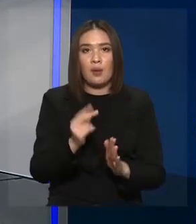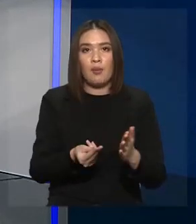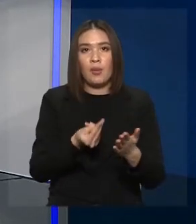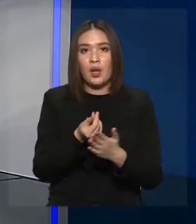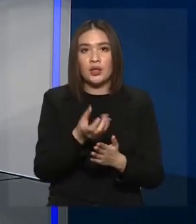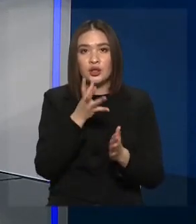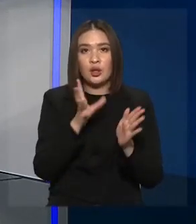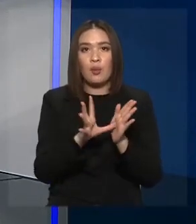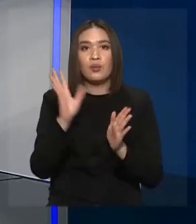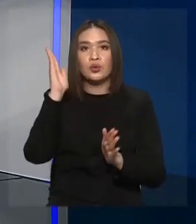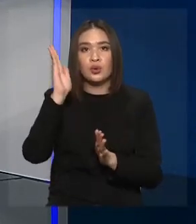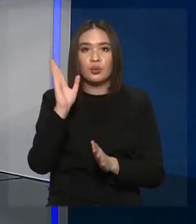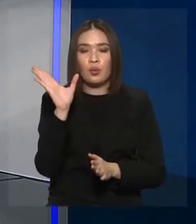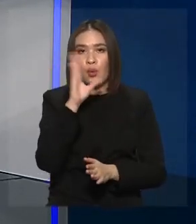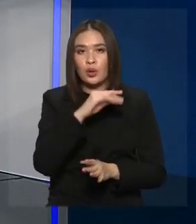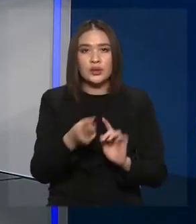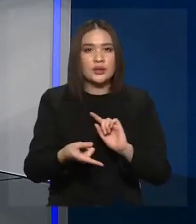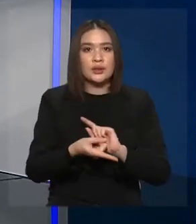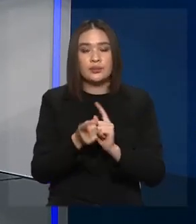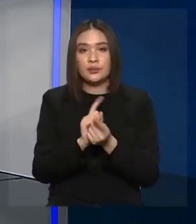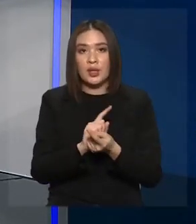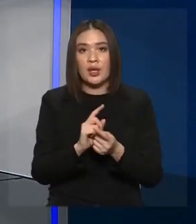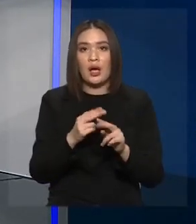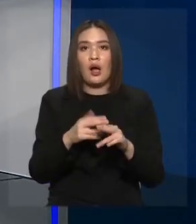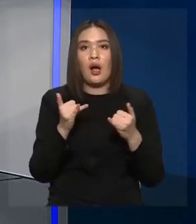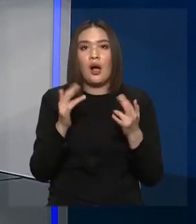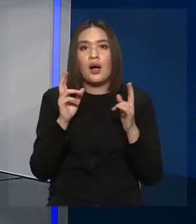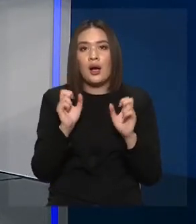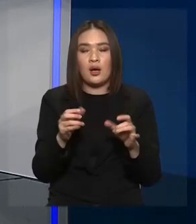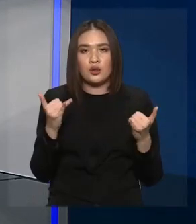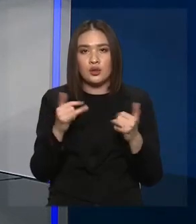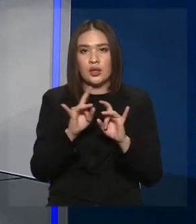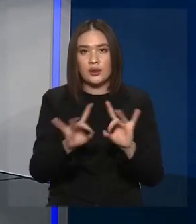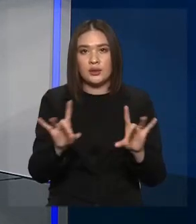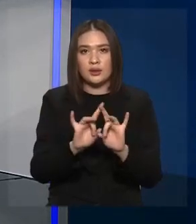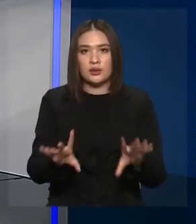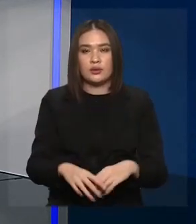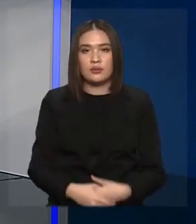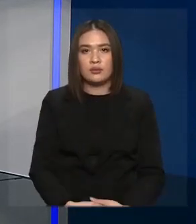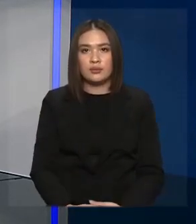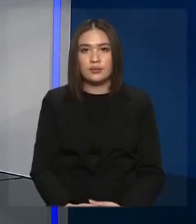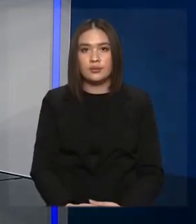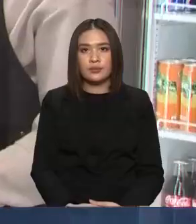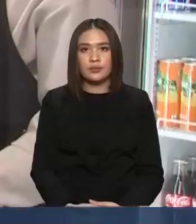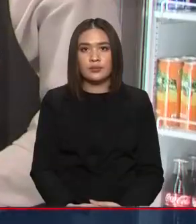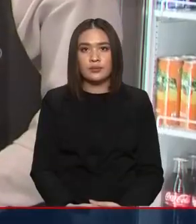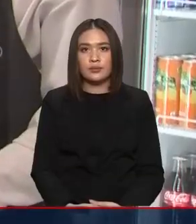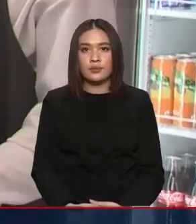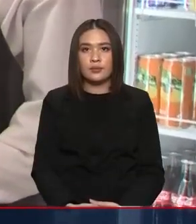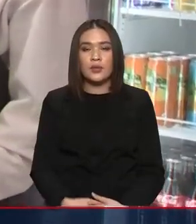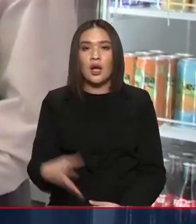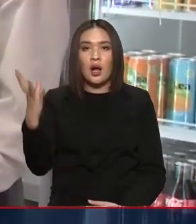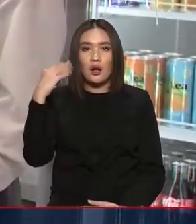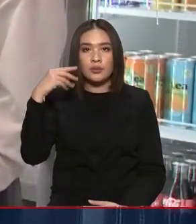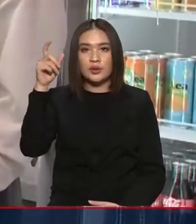технологии в будущем могут кардинально измениться а вот как именно расскажет Айман Кай мульти на алматинец